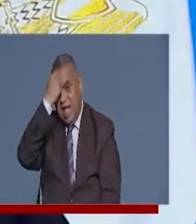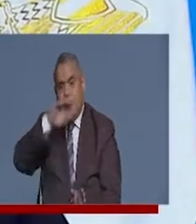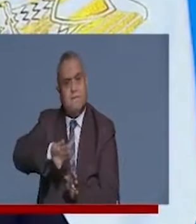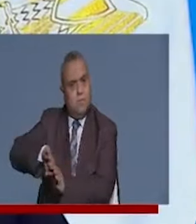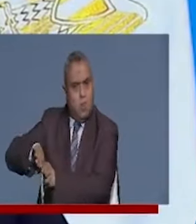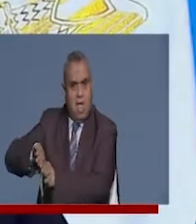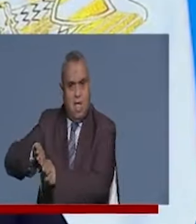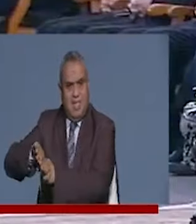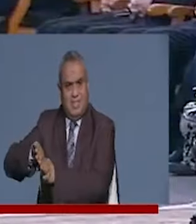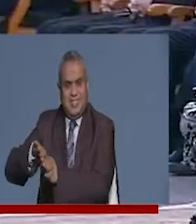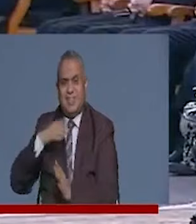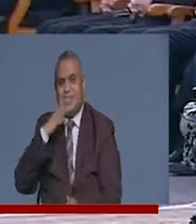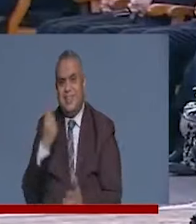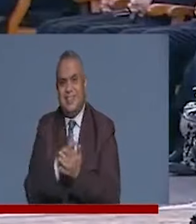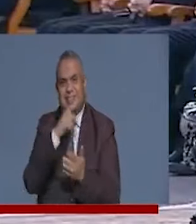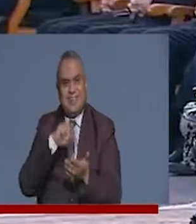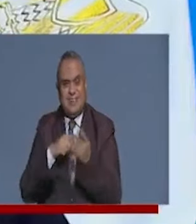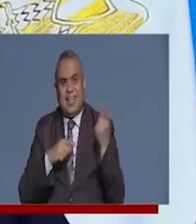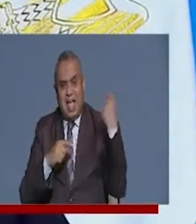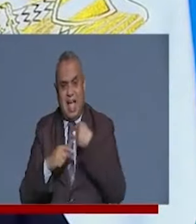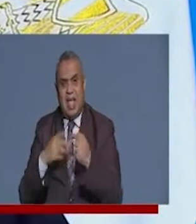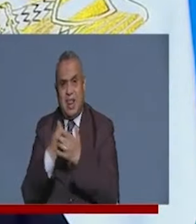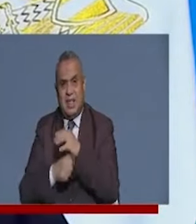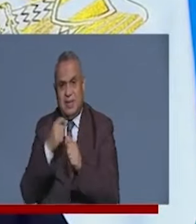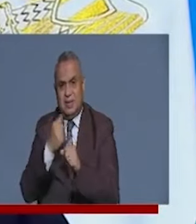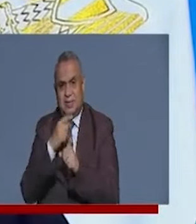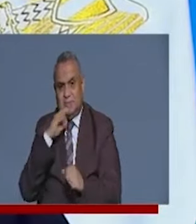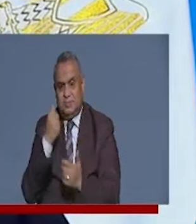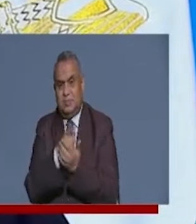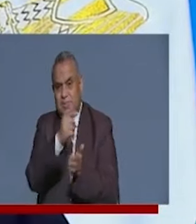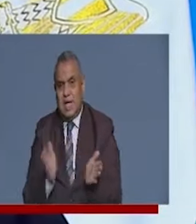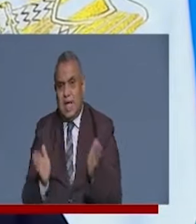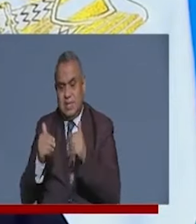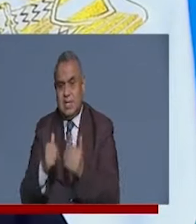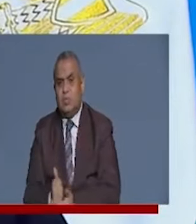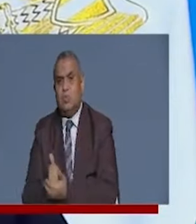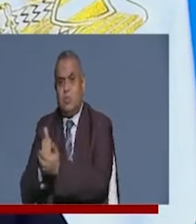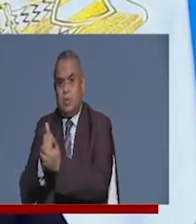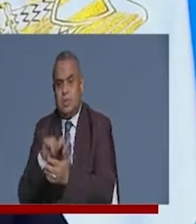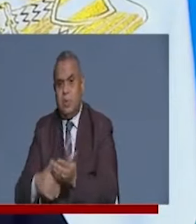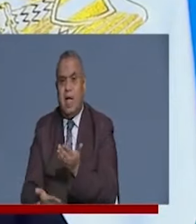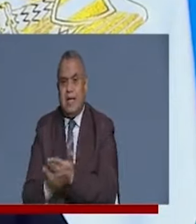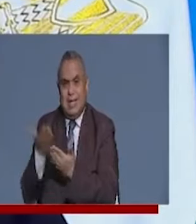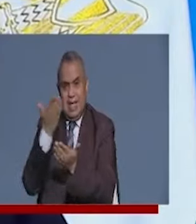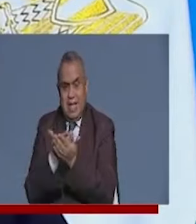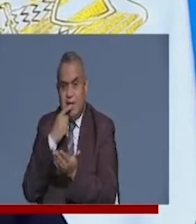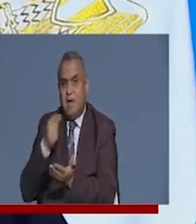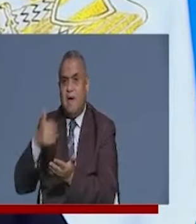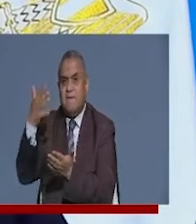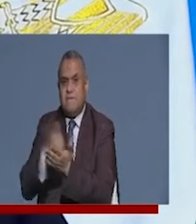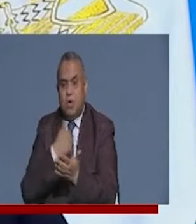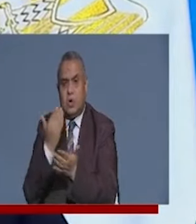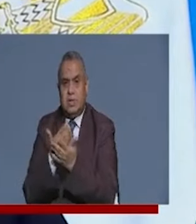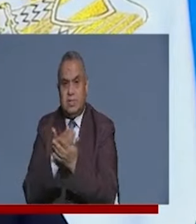بالموضوع. حضرتك تؤمر يا فندم. لا شوف رقم هنحط عليه عشان حاضر. يبقى عندكم فرصة ان انتوا، الفكرة كلها يا دكتور